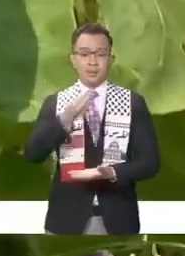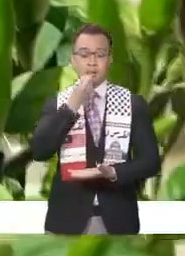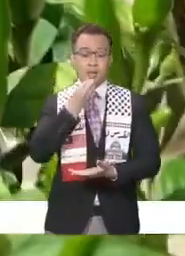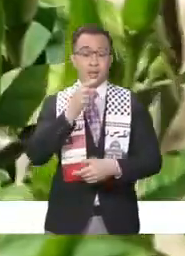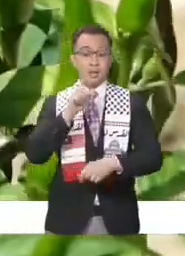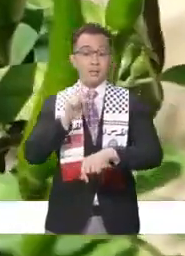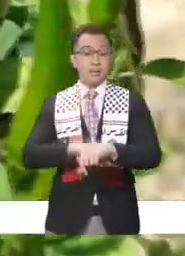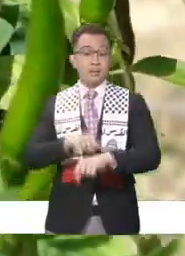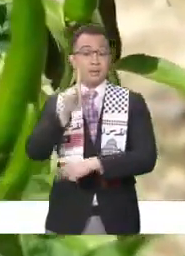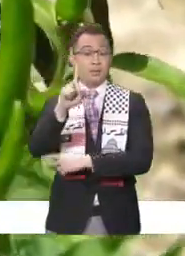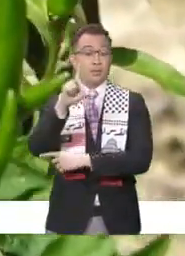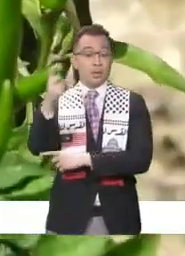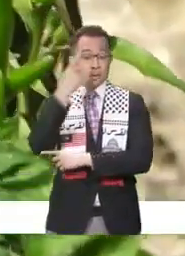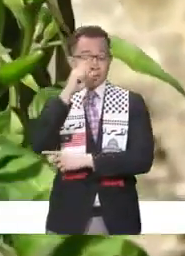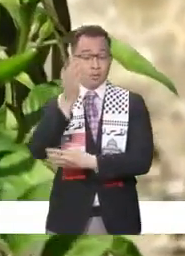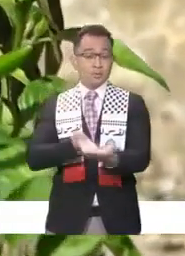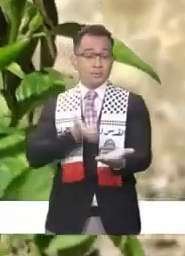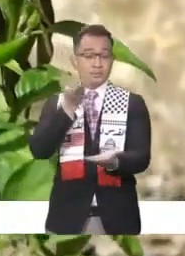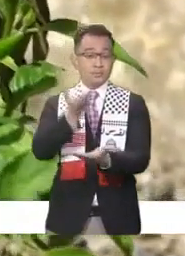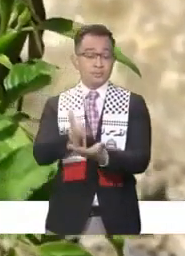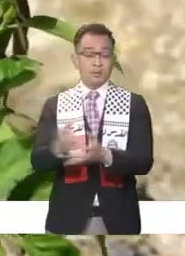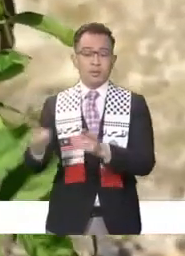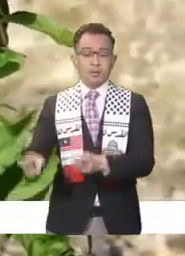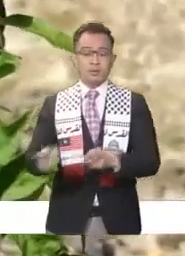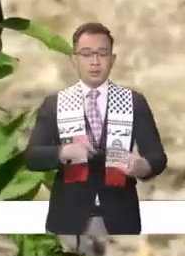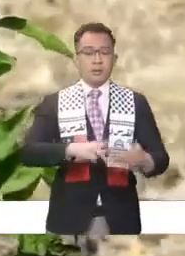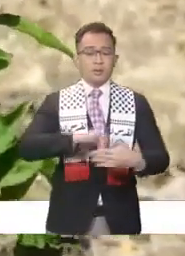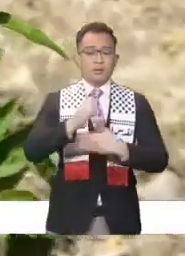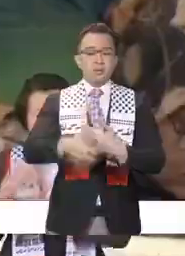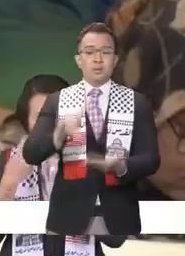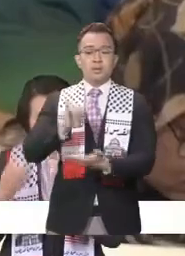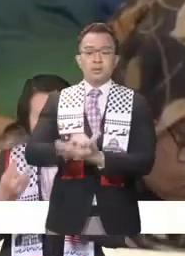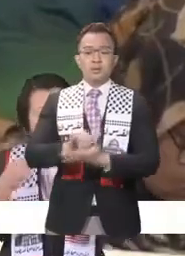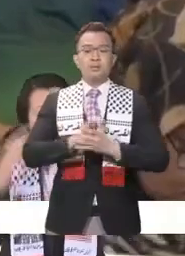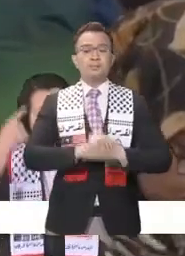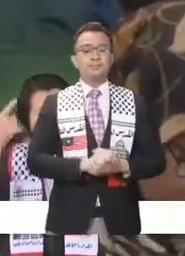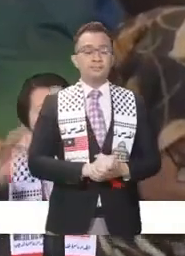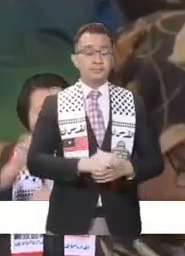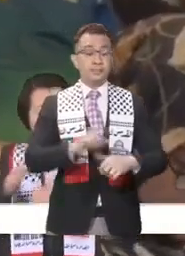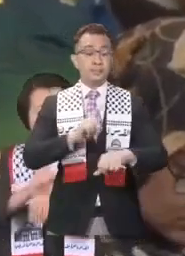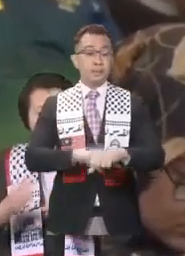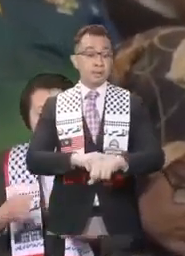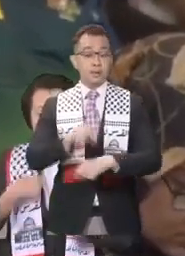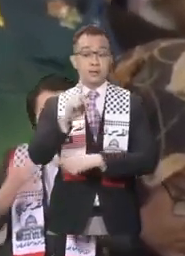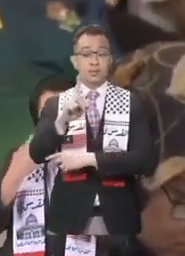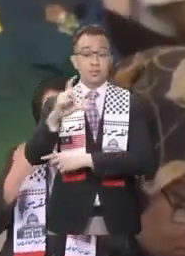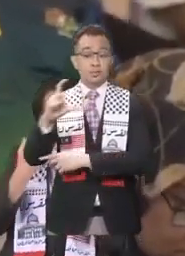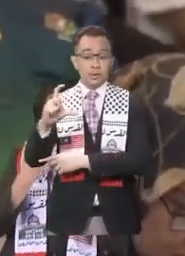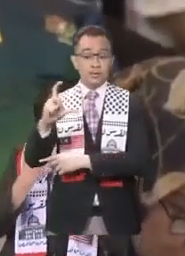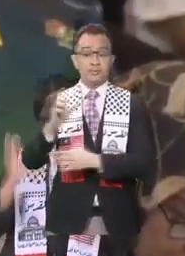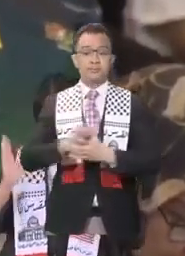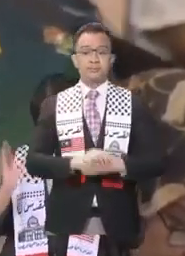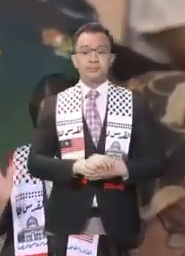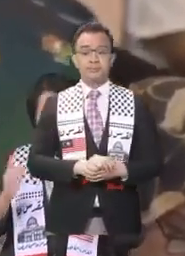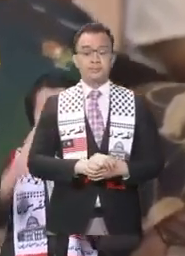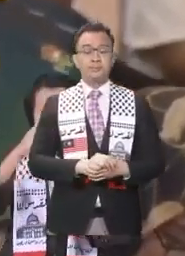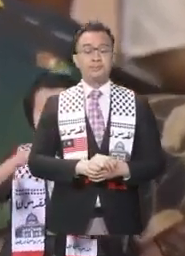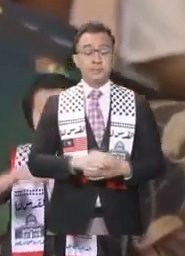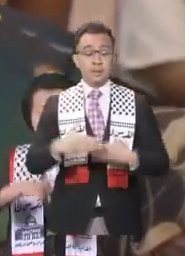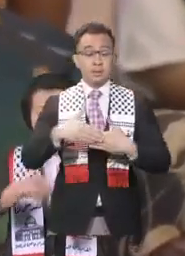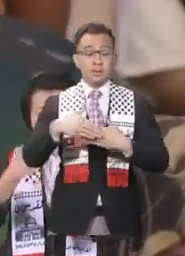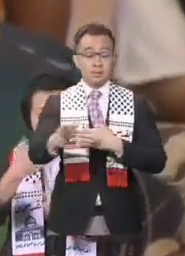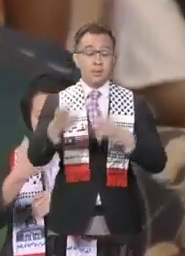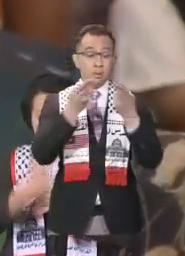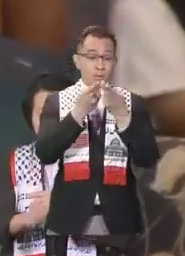tempoh sebulan untuk mengemukakan perancangan bagi program itu dalam tempoh sat bulan selepas